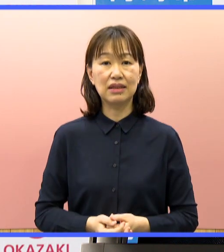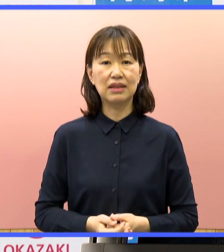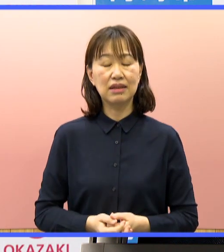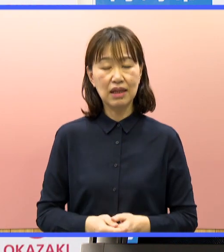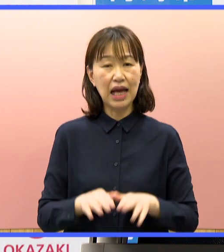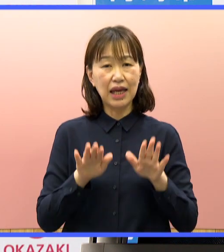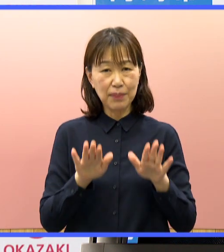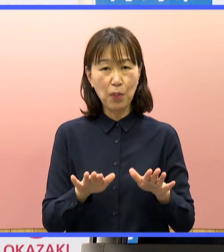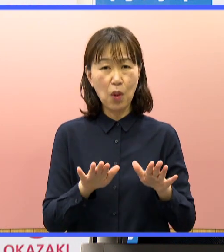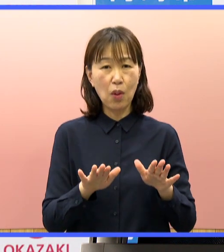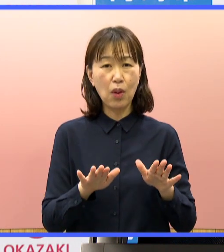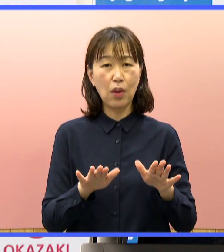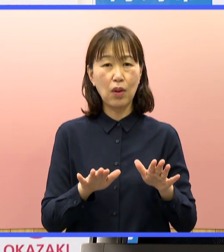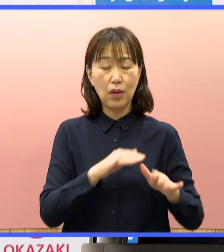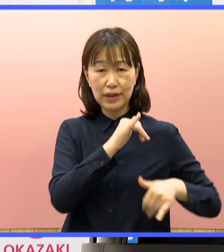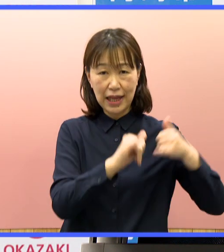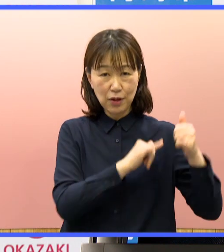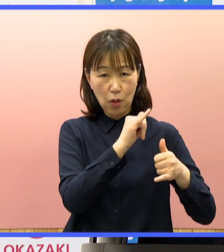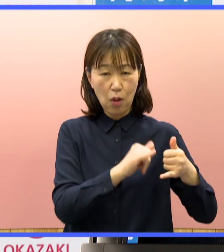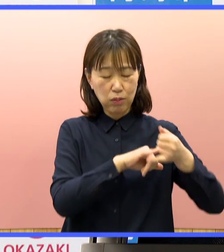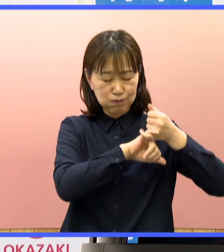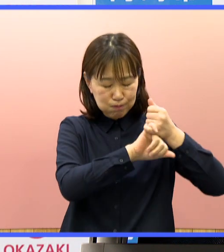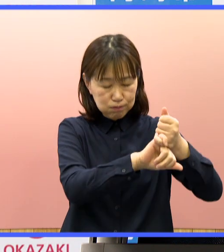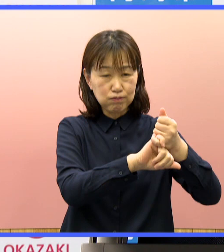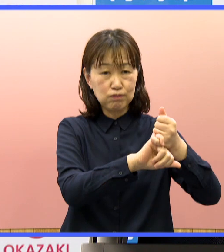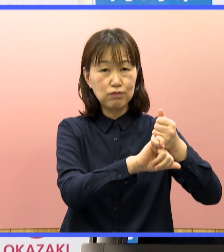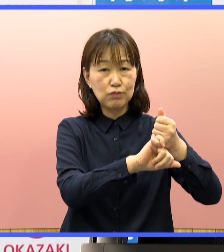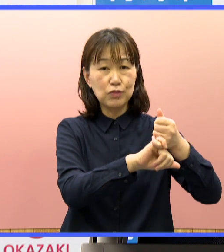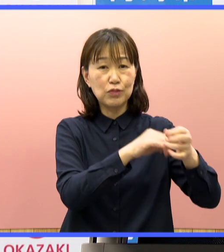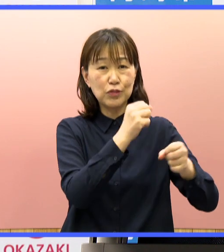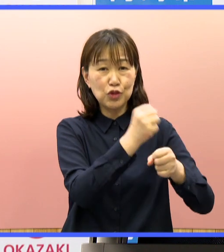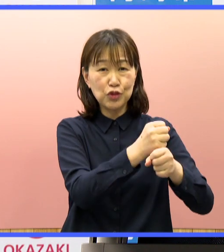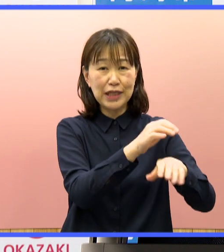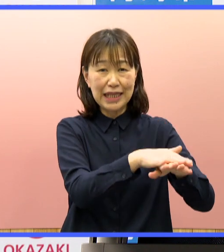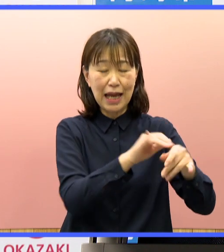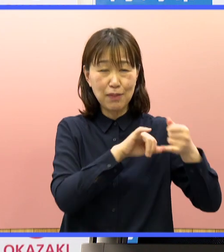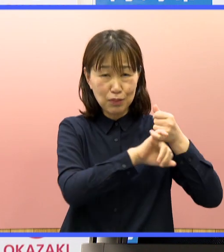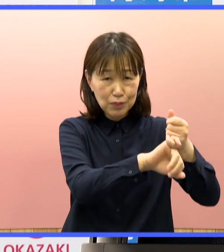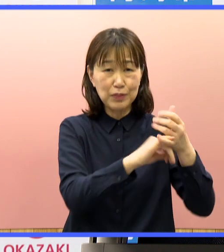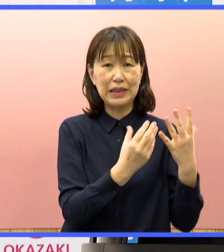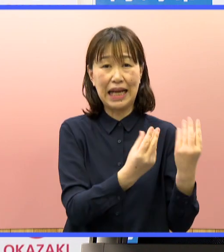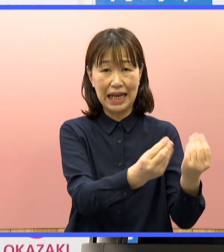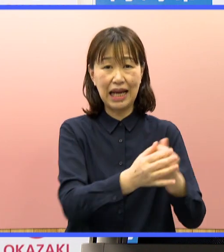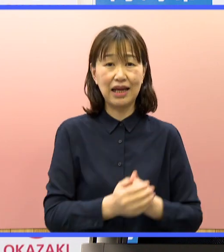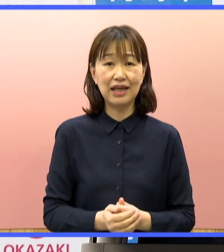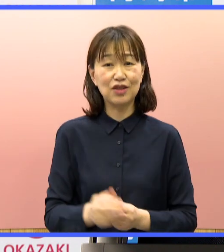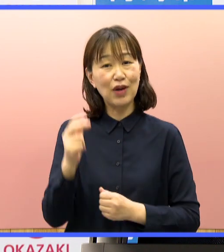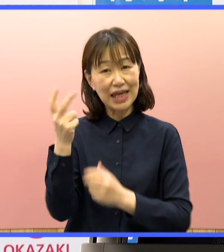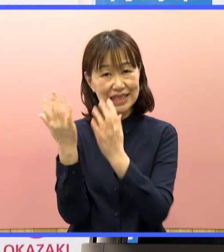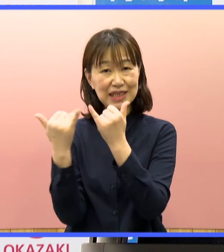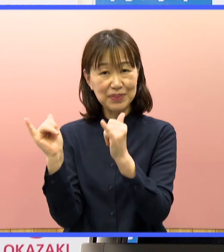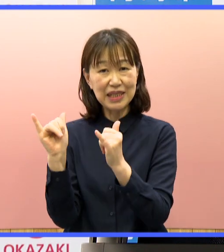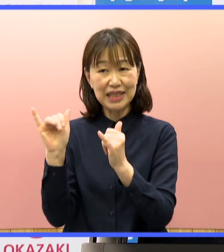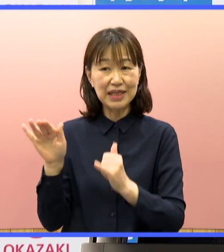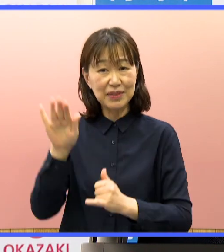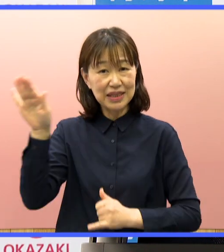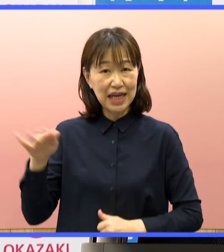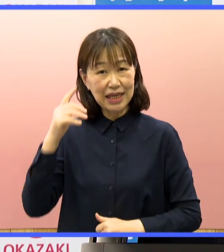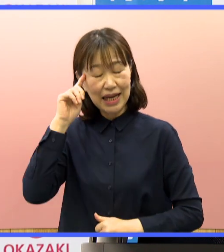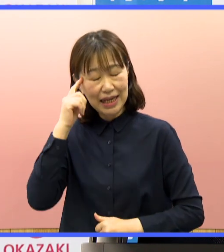なお伝統的製法を守り続ける老舗2社の立場や市民の気持ちに寄り添いながら、今